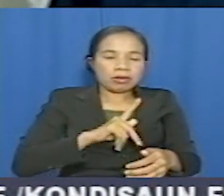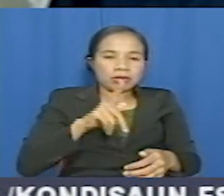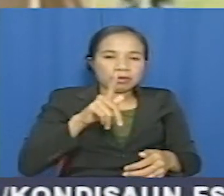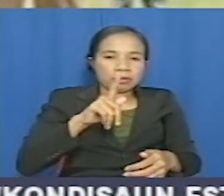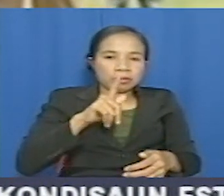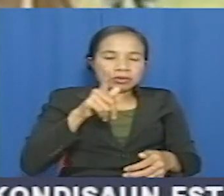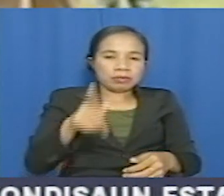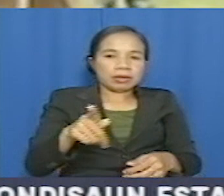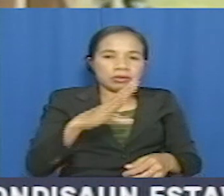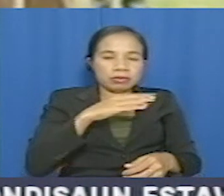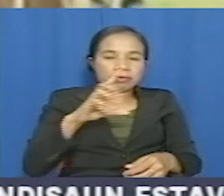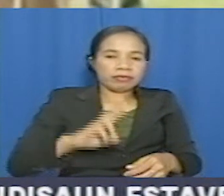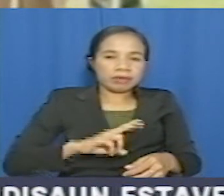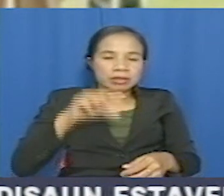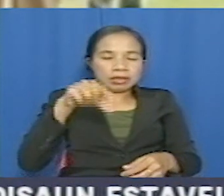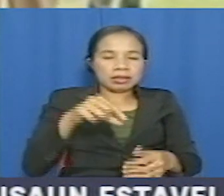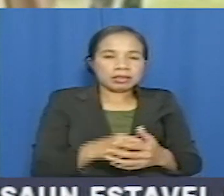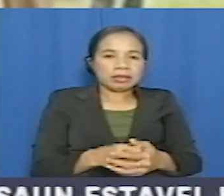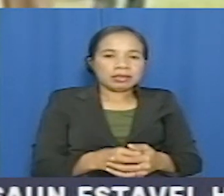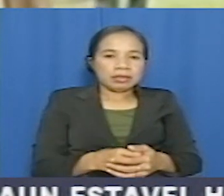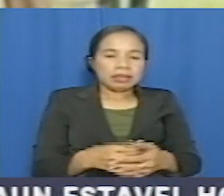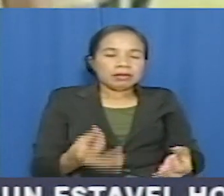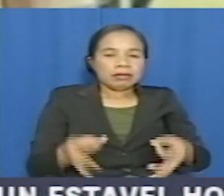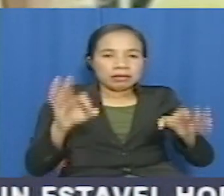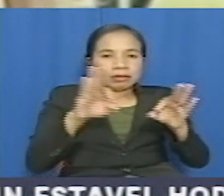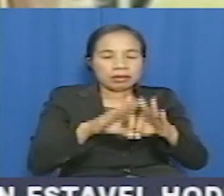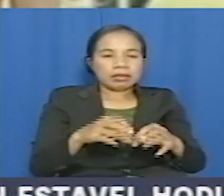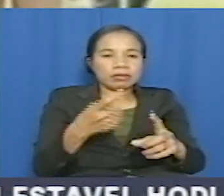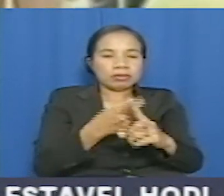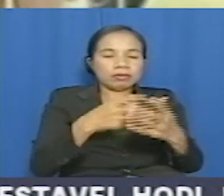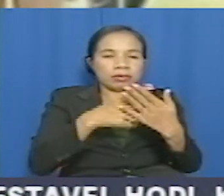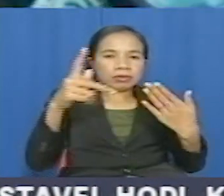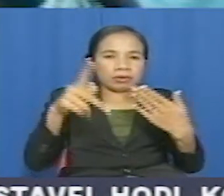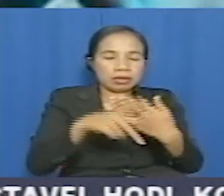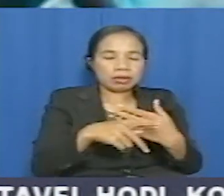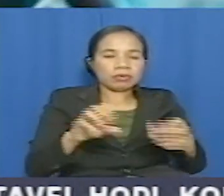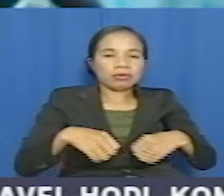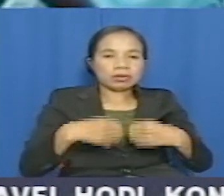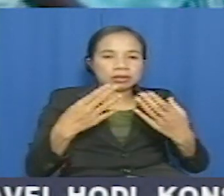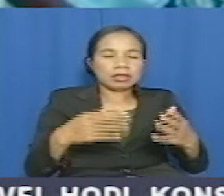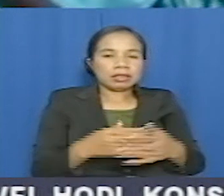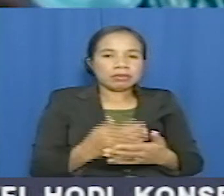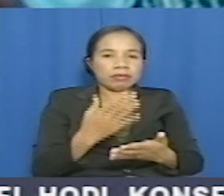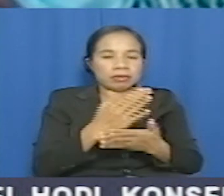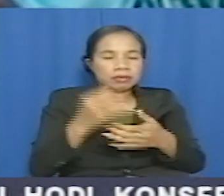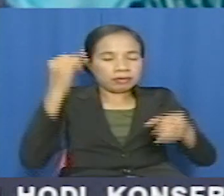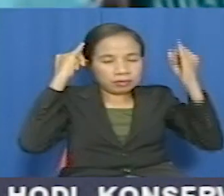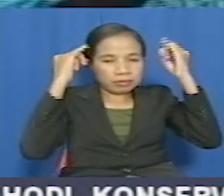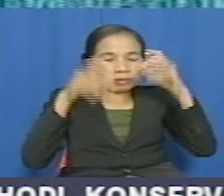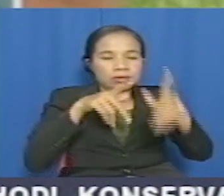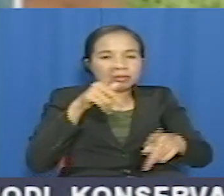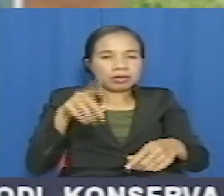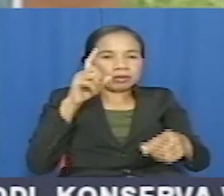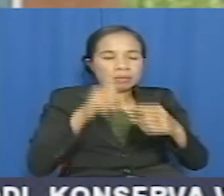Vikeke tuir Mateus Suárez Maia kata importancia husi programa ne maka o insa consensualiza comunidade con a batu